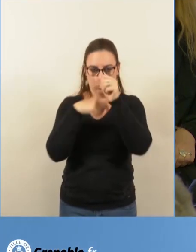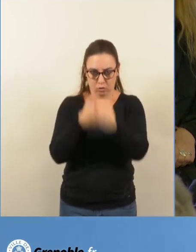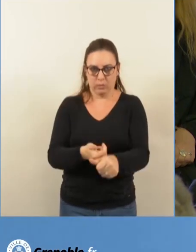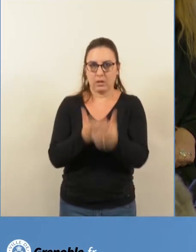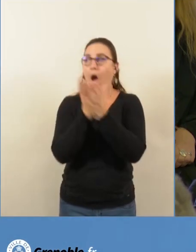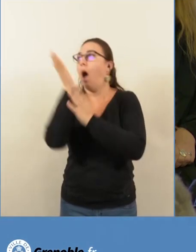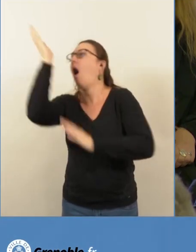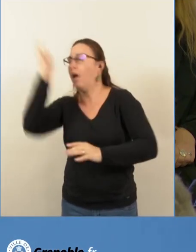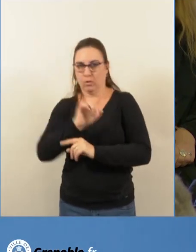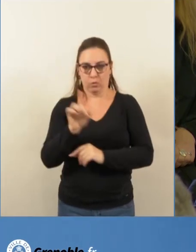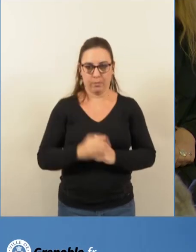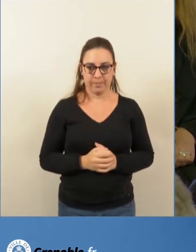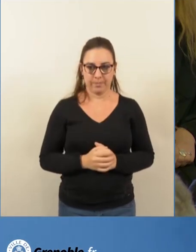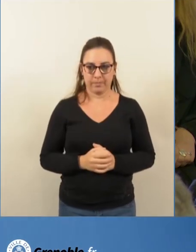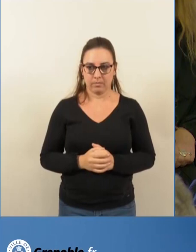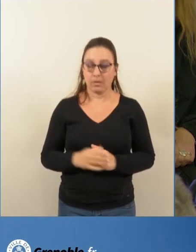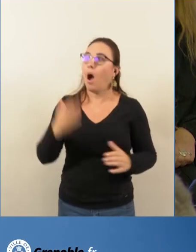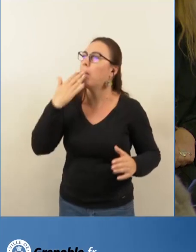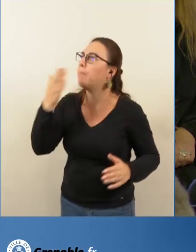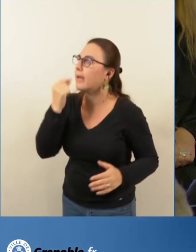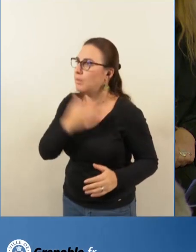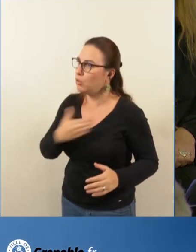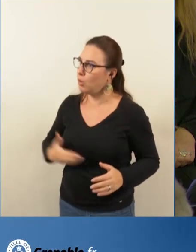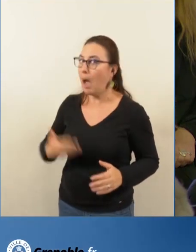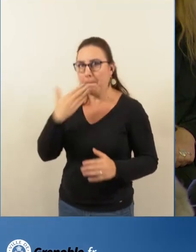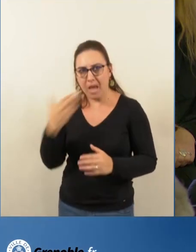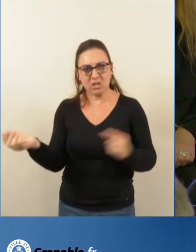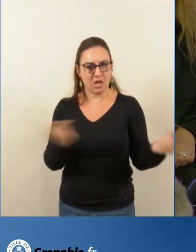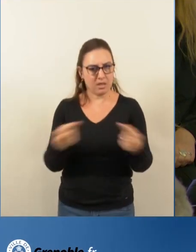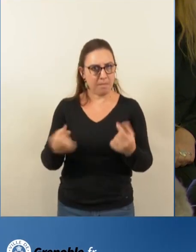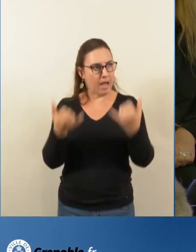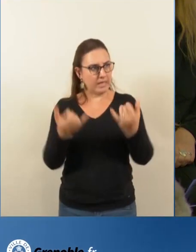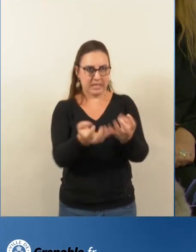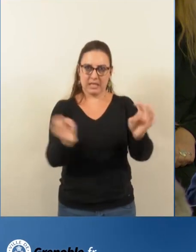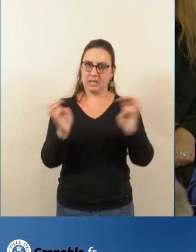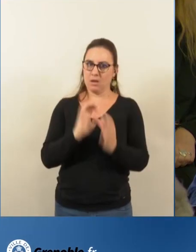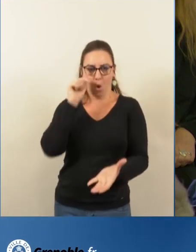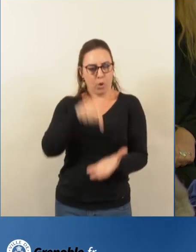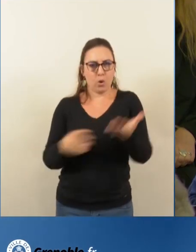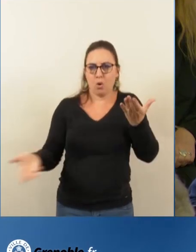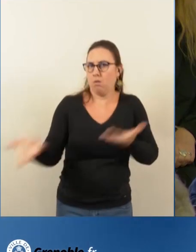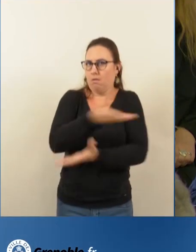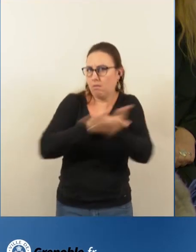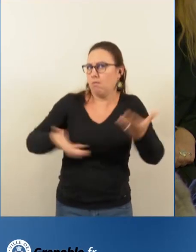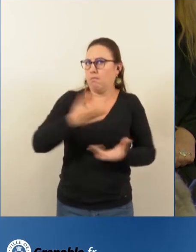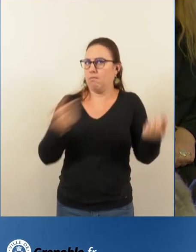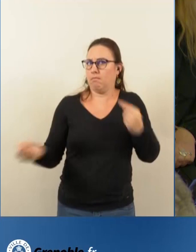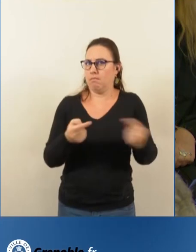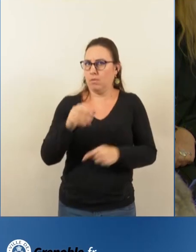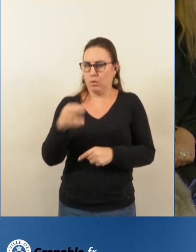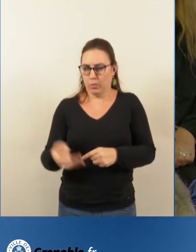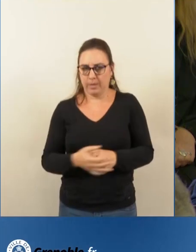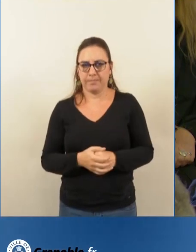considérations et merci Monsieur le Maire de porter le débat le conseil est un lieu de débat ok sur l'histoire du virage